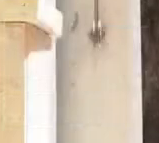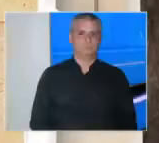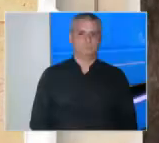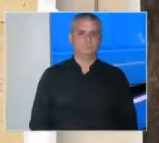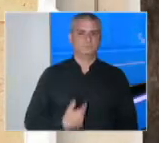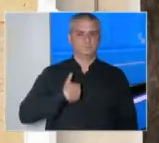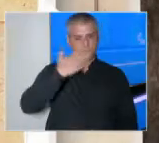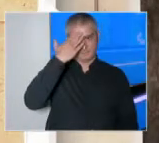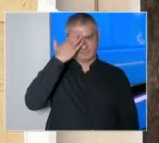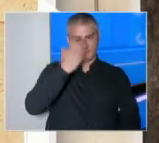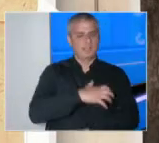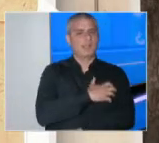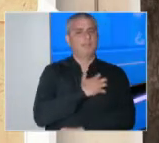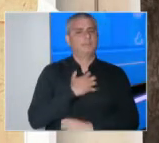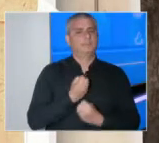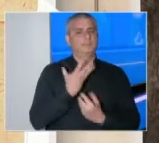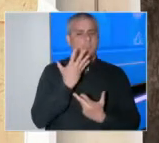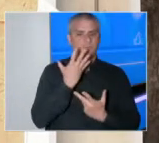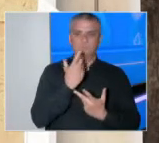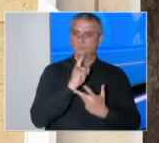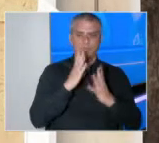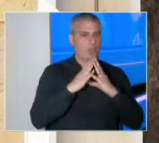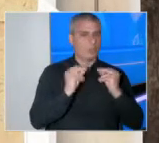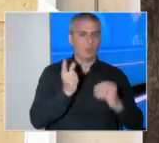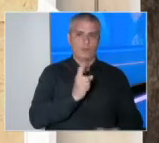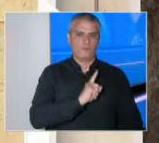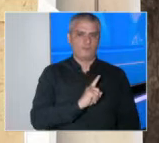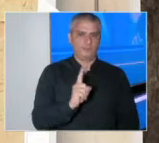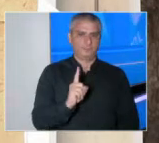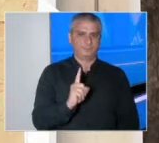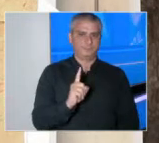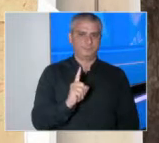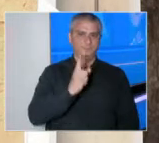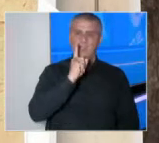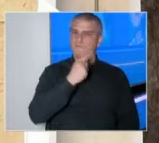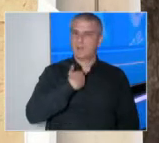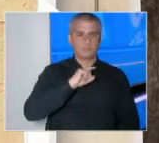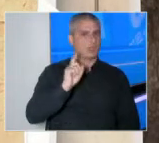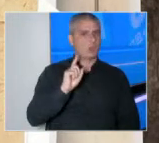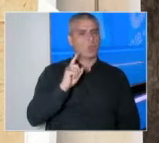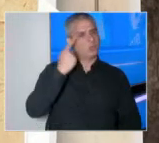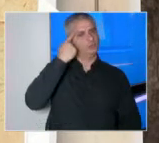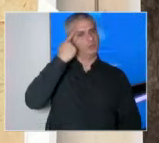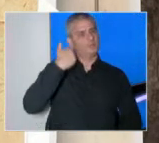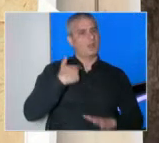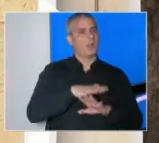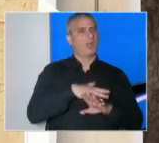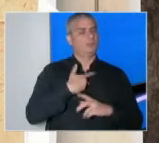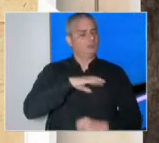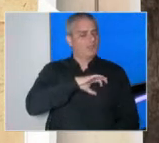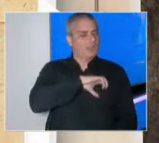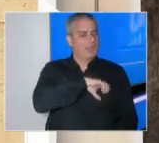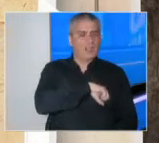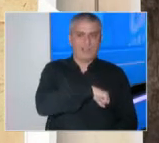אני מכיר את הפצעים שנפערים ואינם מגלידים, אך איני מתיימר לחוש את עומק